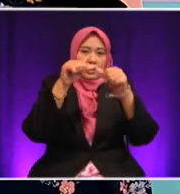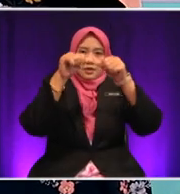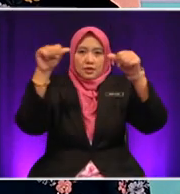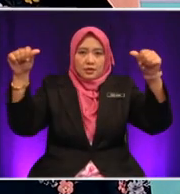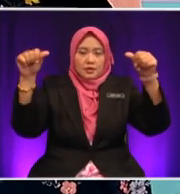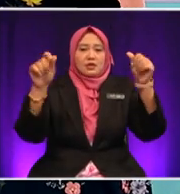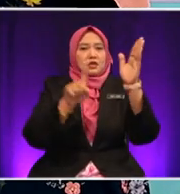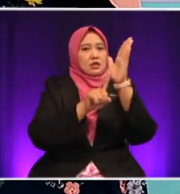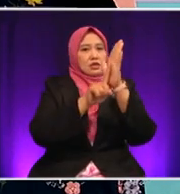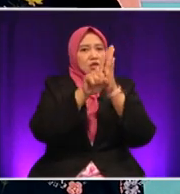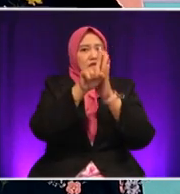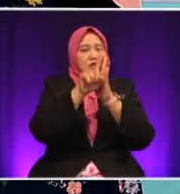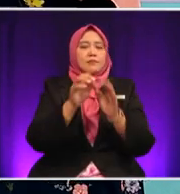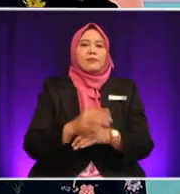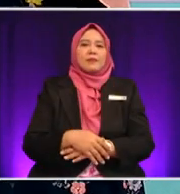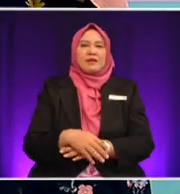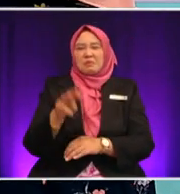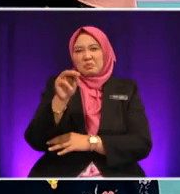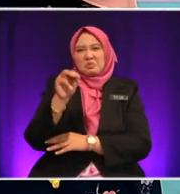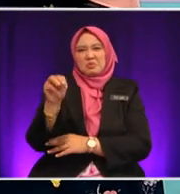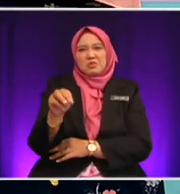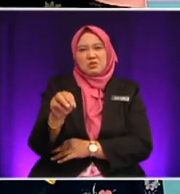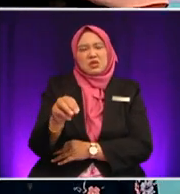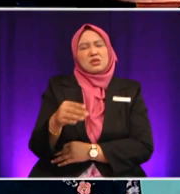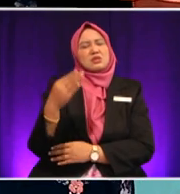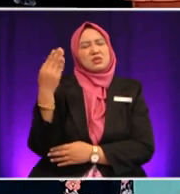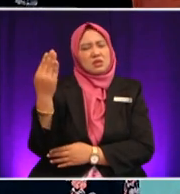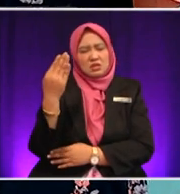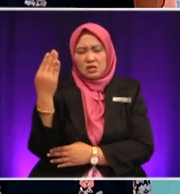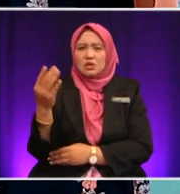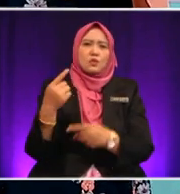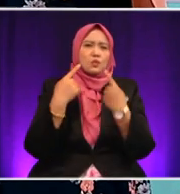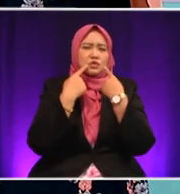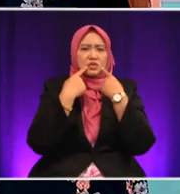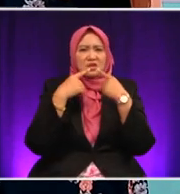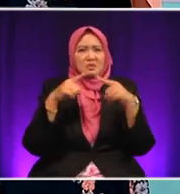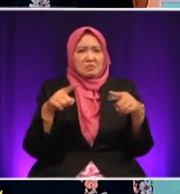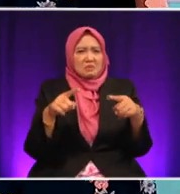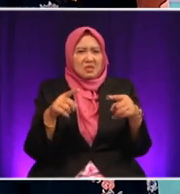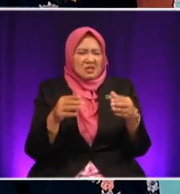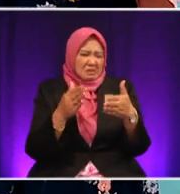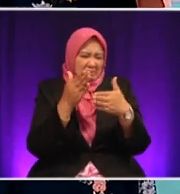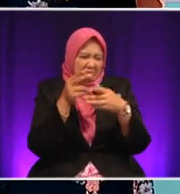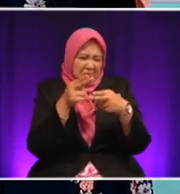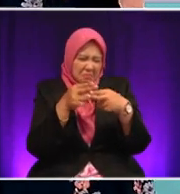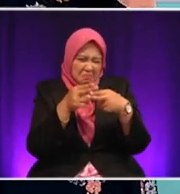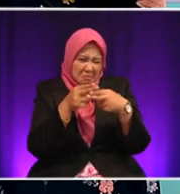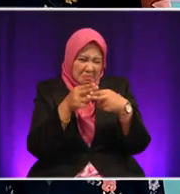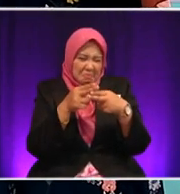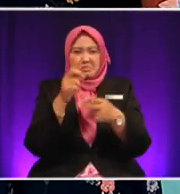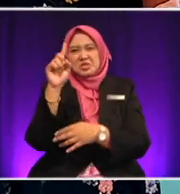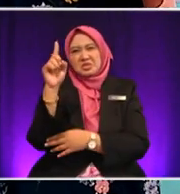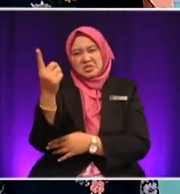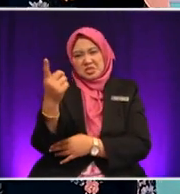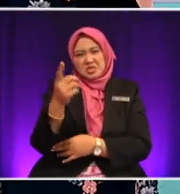sedikit masalah murid selalu menjawab sekretaris nah itu yang kita coba bincangkan hari ini kita coba baiki